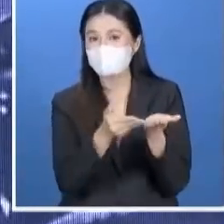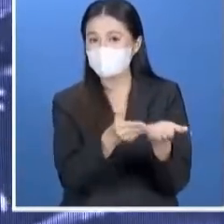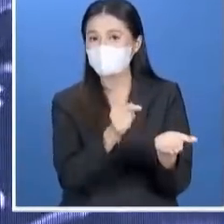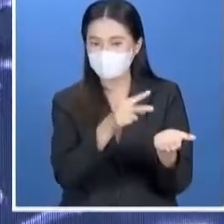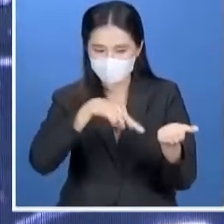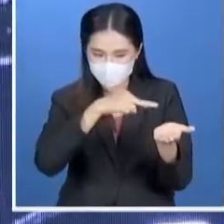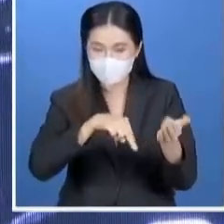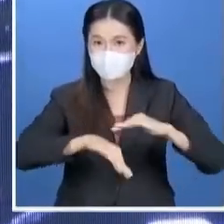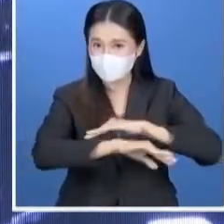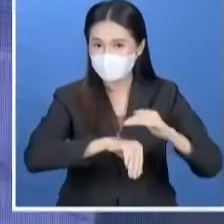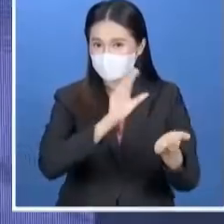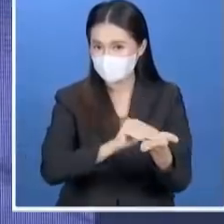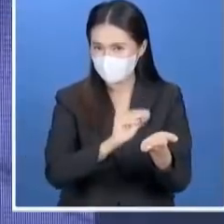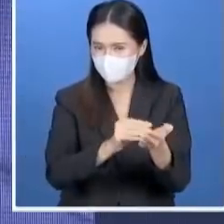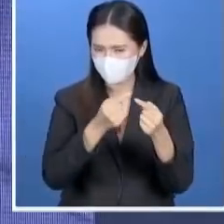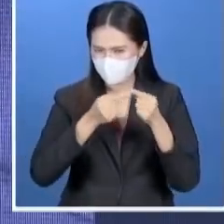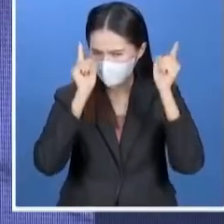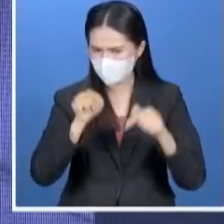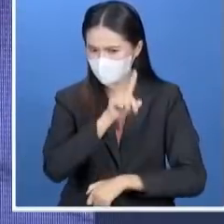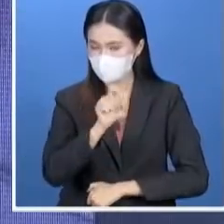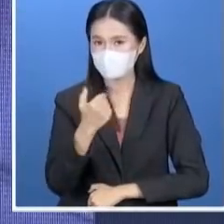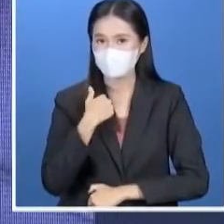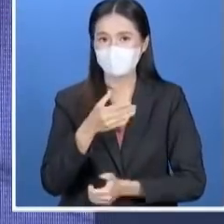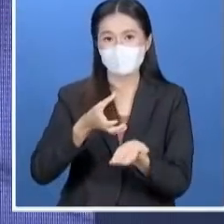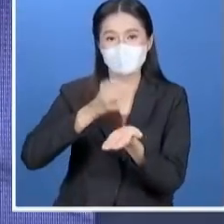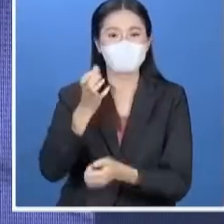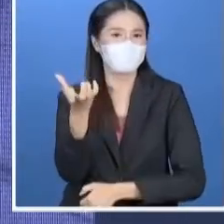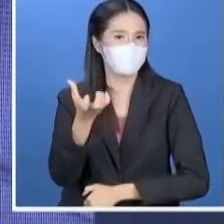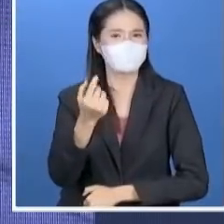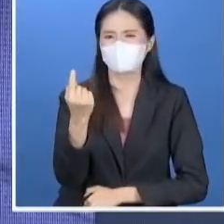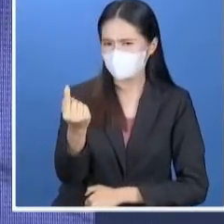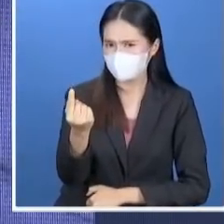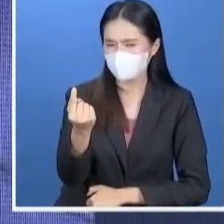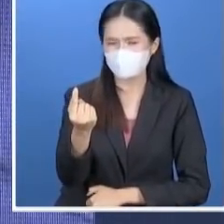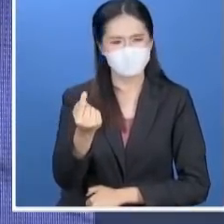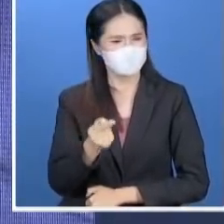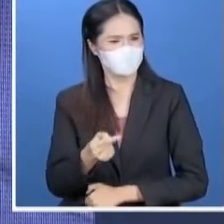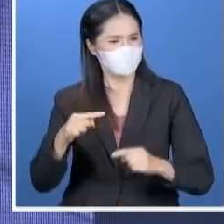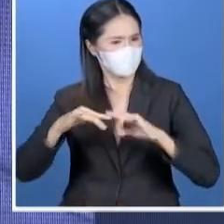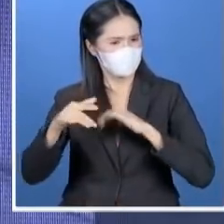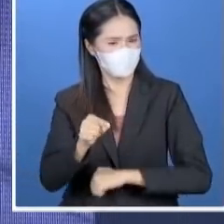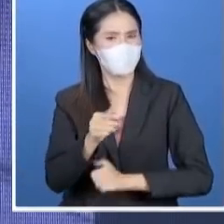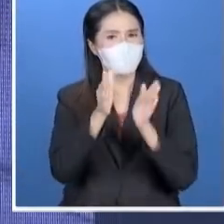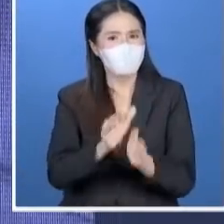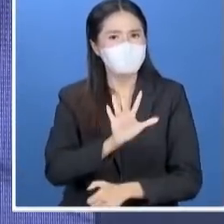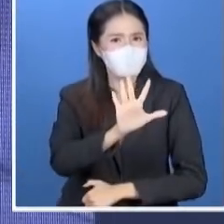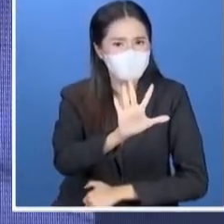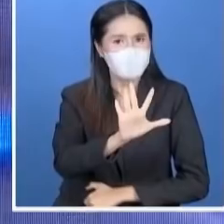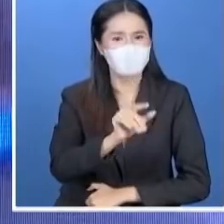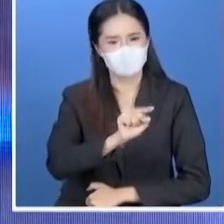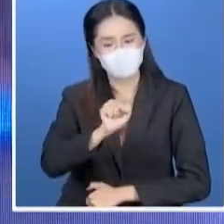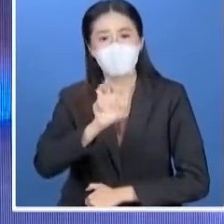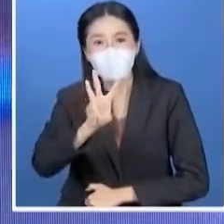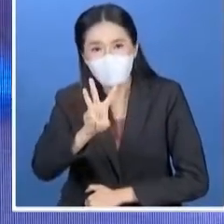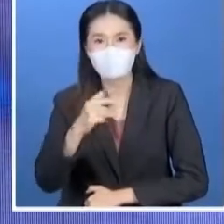ซึ่งเมื่อตรวจเก็บพยานหลักฐานพบพิรุธต้องสงสัยคือแก้ววายบนเรือมีเพียงใบเดียวซึ่งไม่สอดคล้องกับจำนวนคนบนเรือที่มีถึง